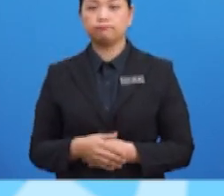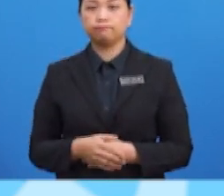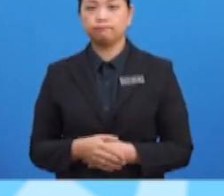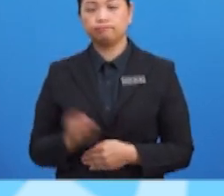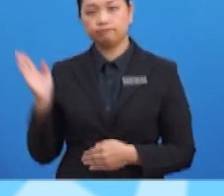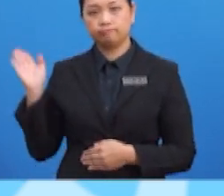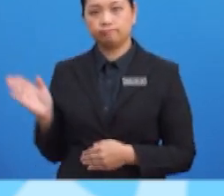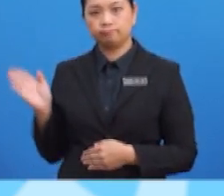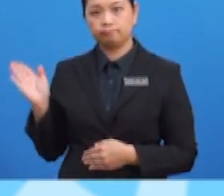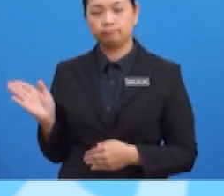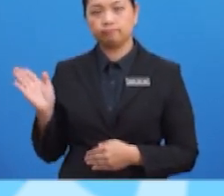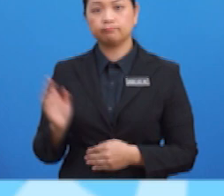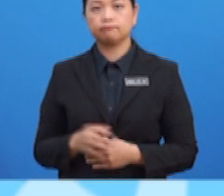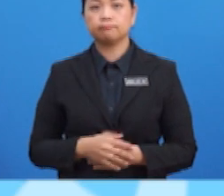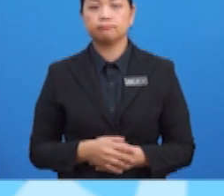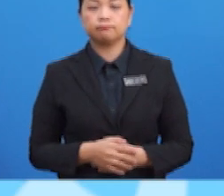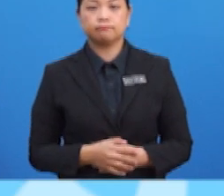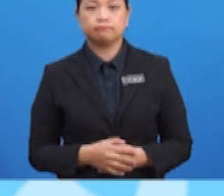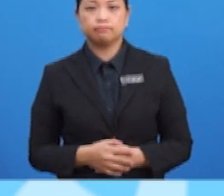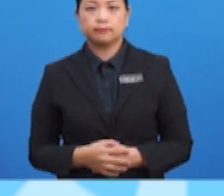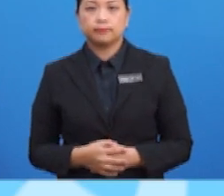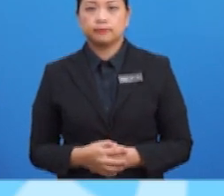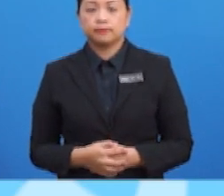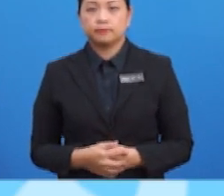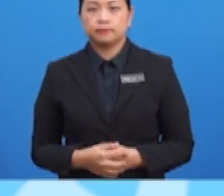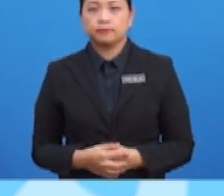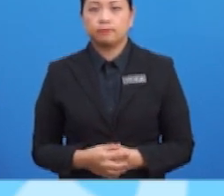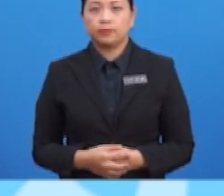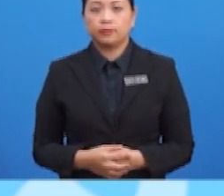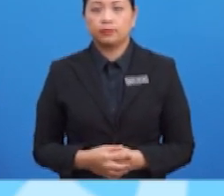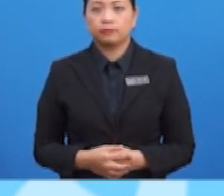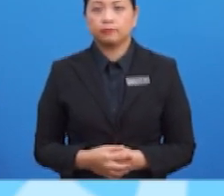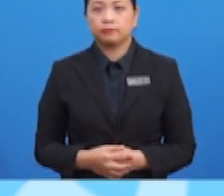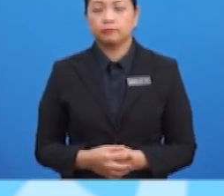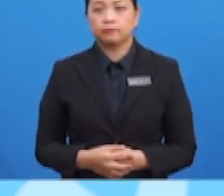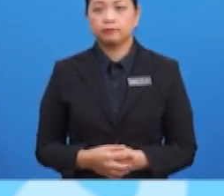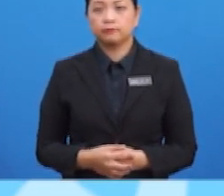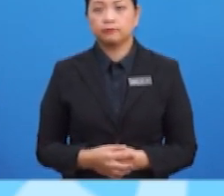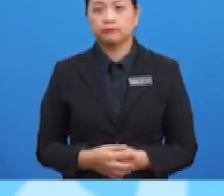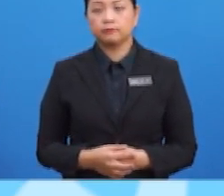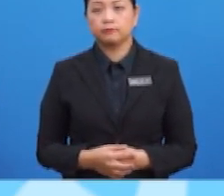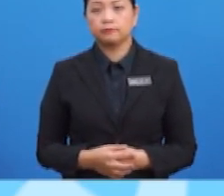Berikut adalah operasi asas sistem pneumatik pada pembuka tayar kenderaan.